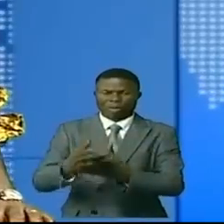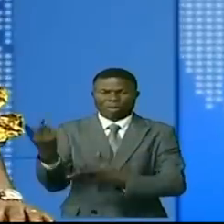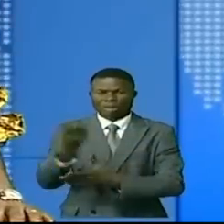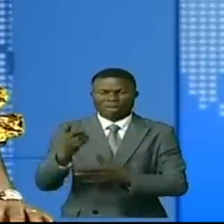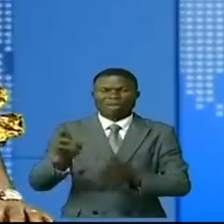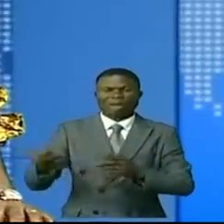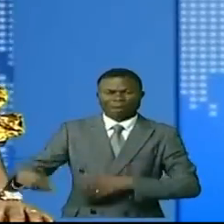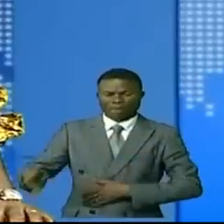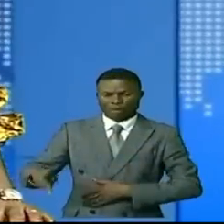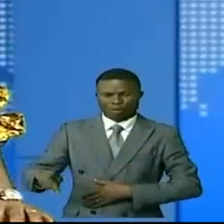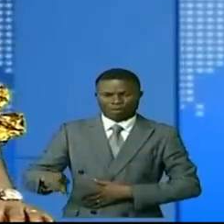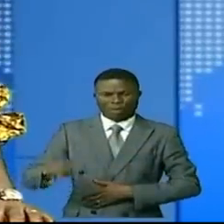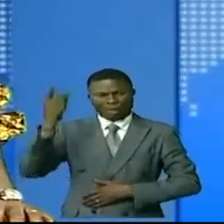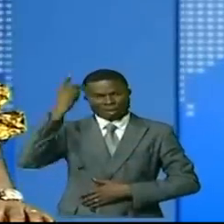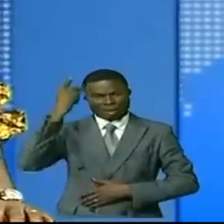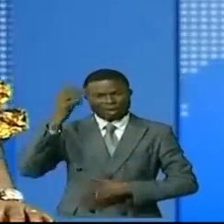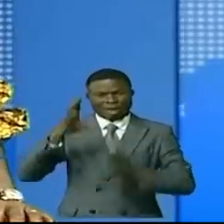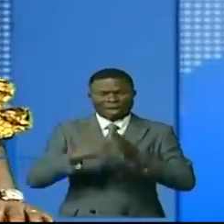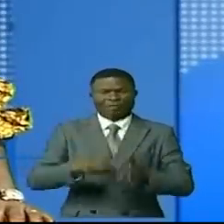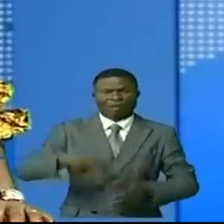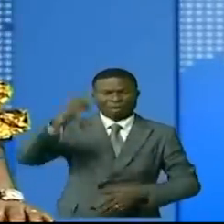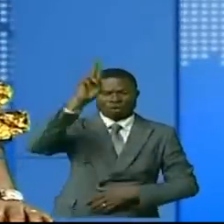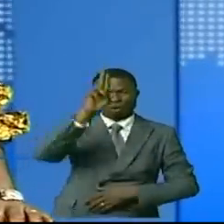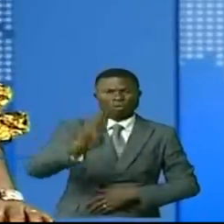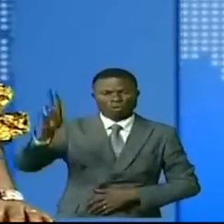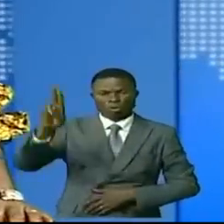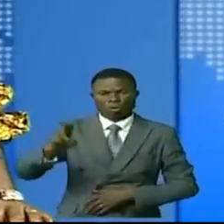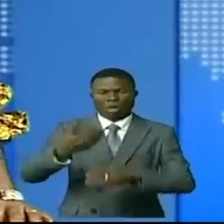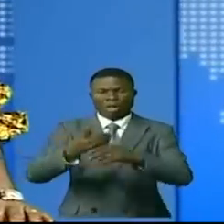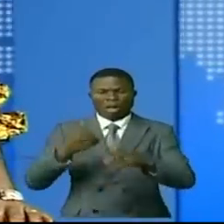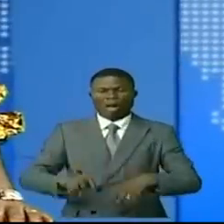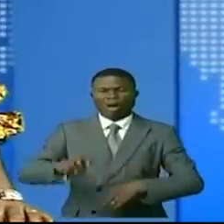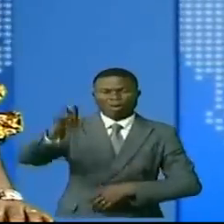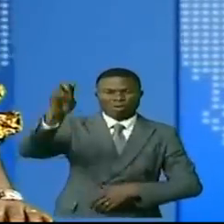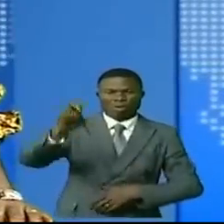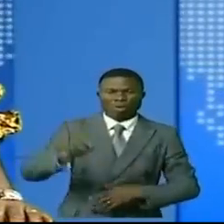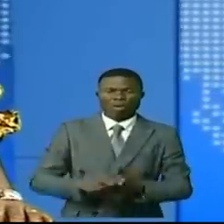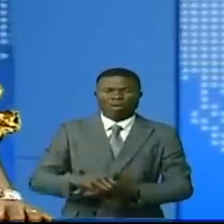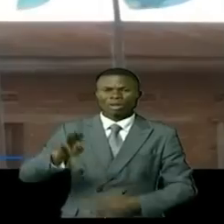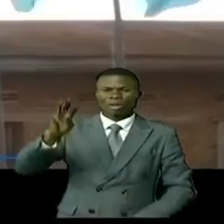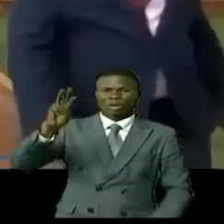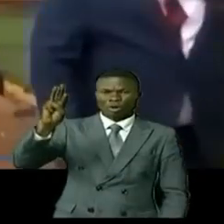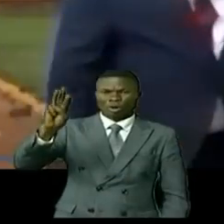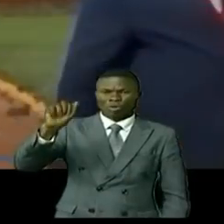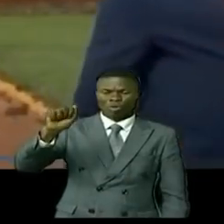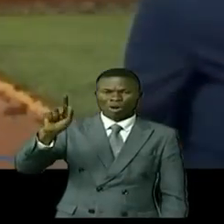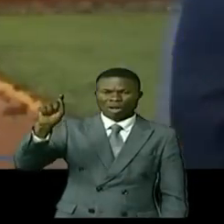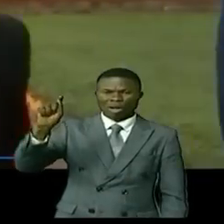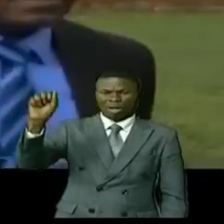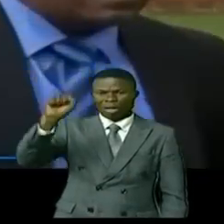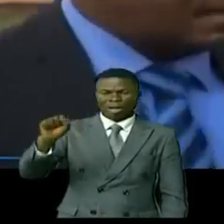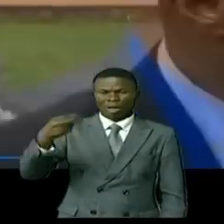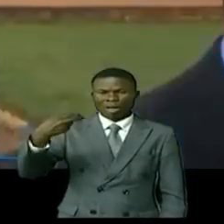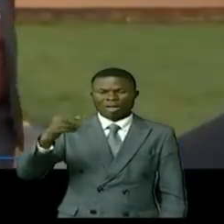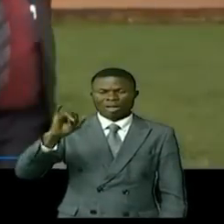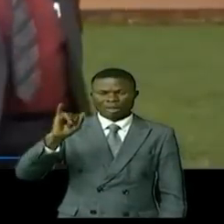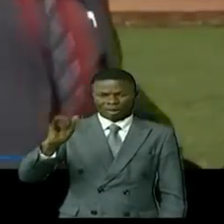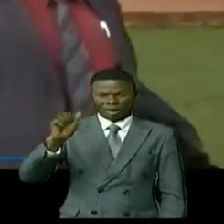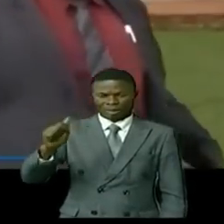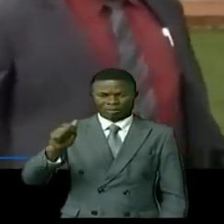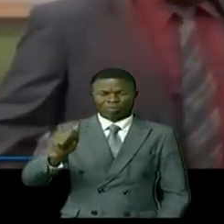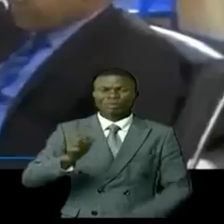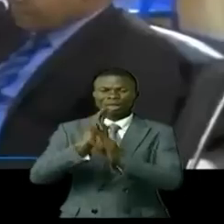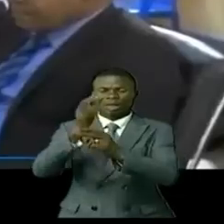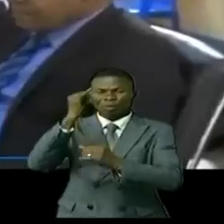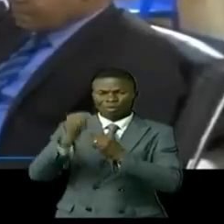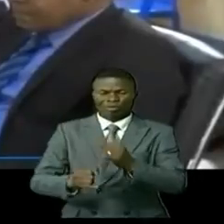provinces. C'est là, c'est avant de s'envoler pour le territoire de Ouattara. Une de ces rapports finaux qui sanctionne la fin